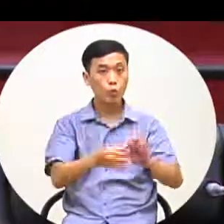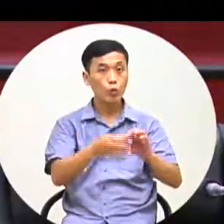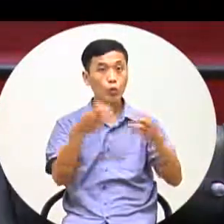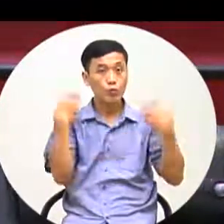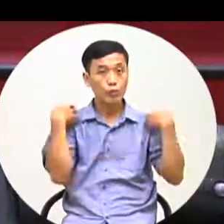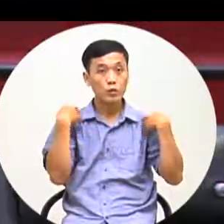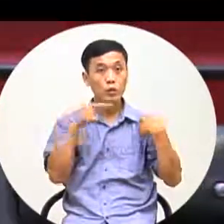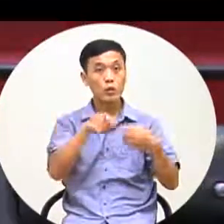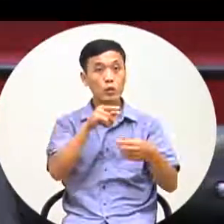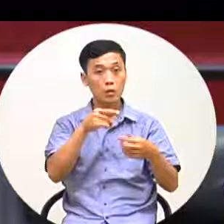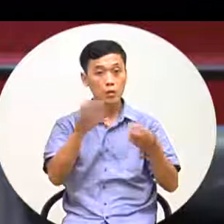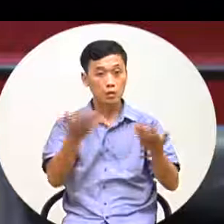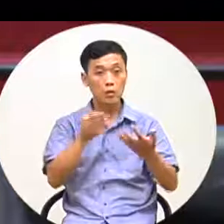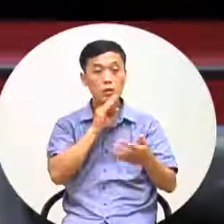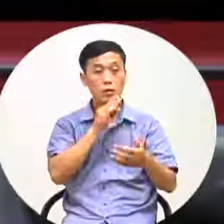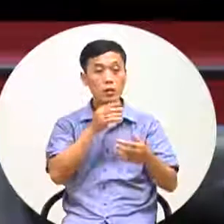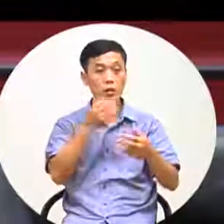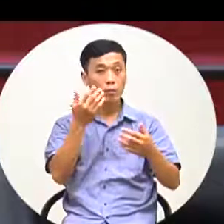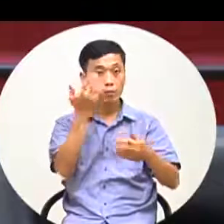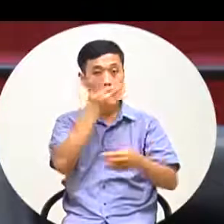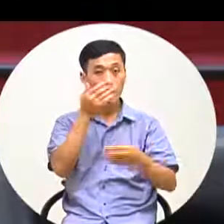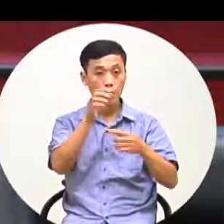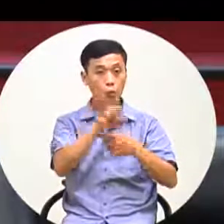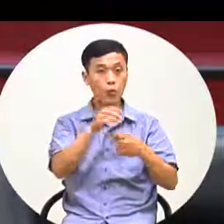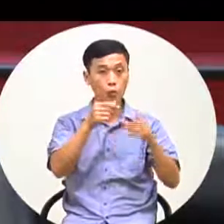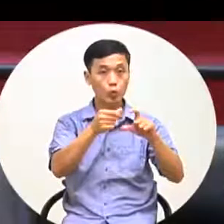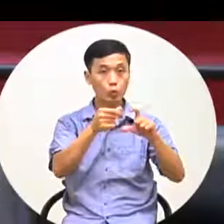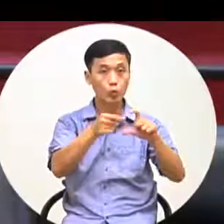好，这条路到对面2分钟，